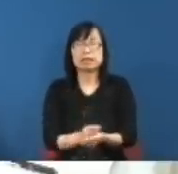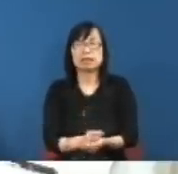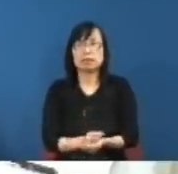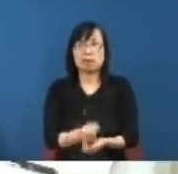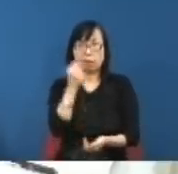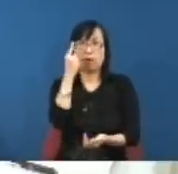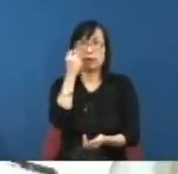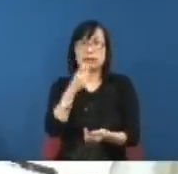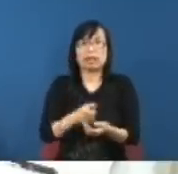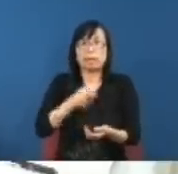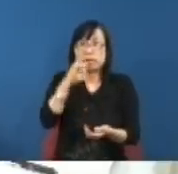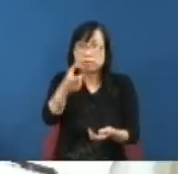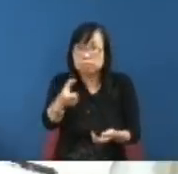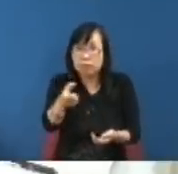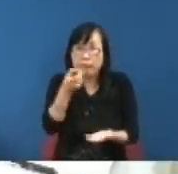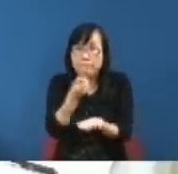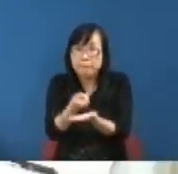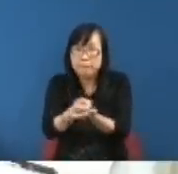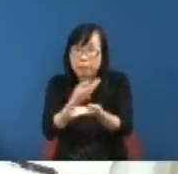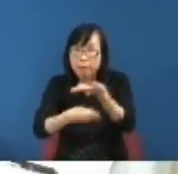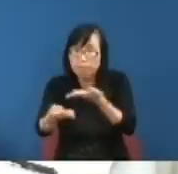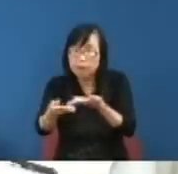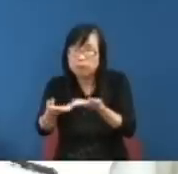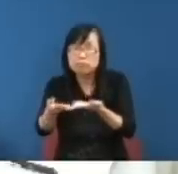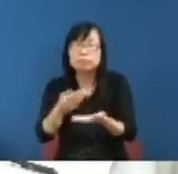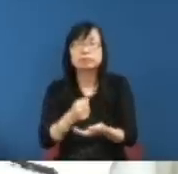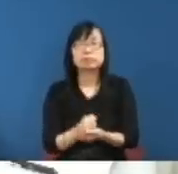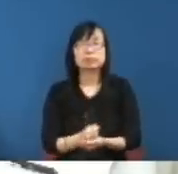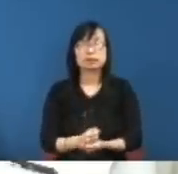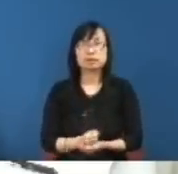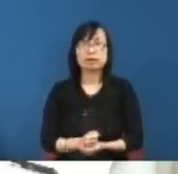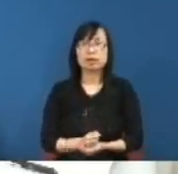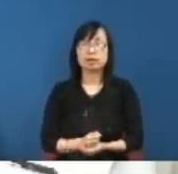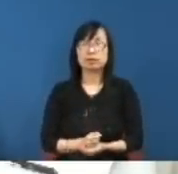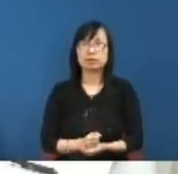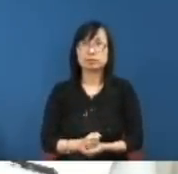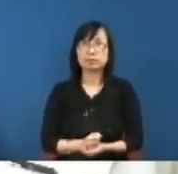突然間釋放咗出嚟，平賣咗俾呢一個